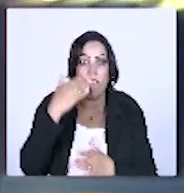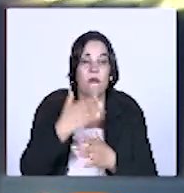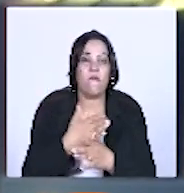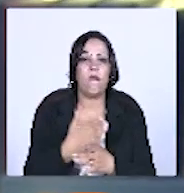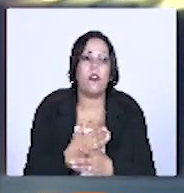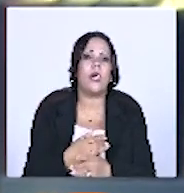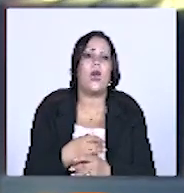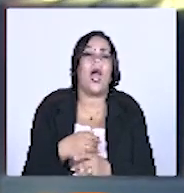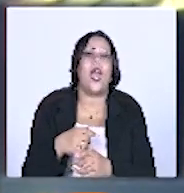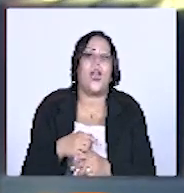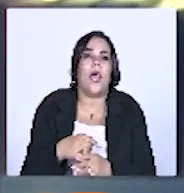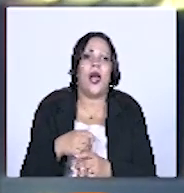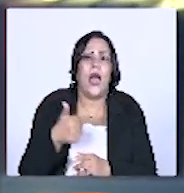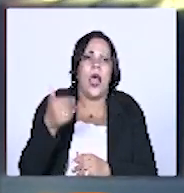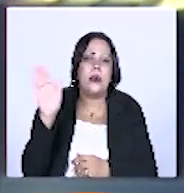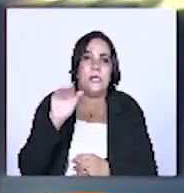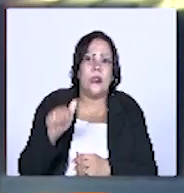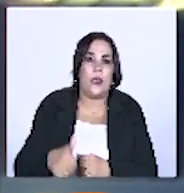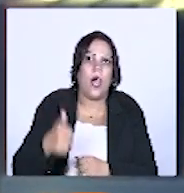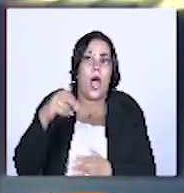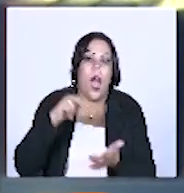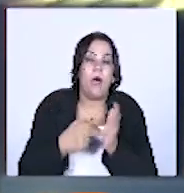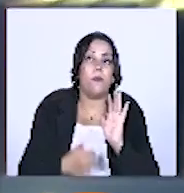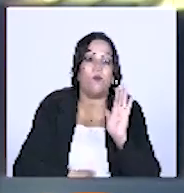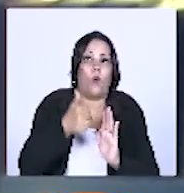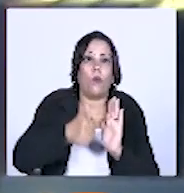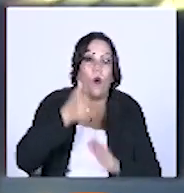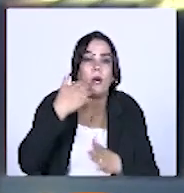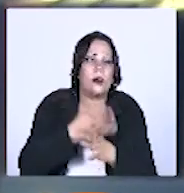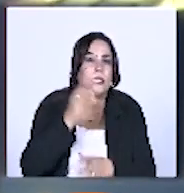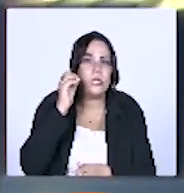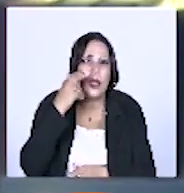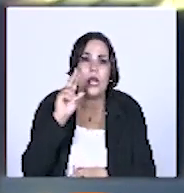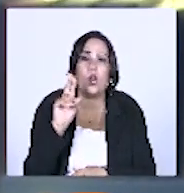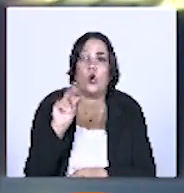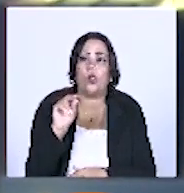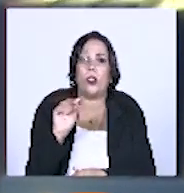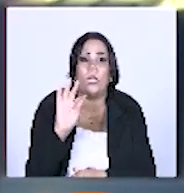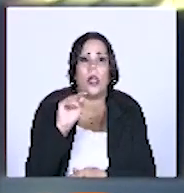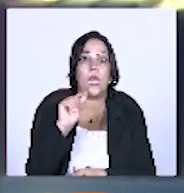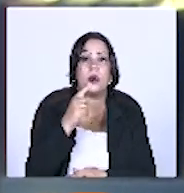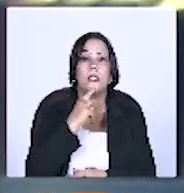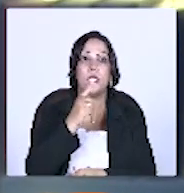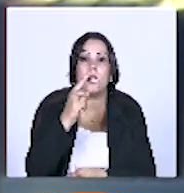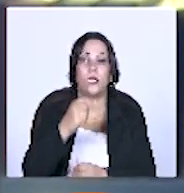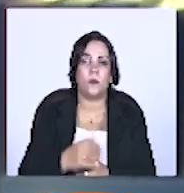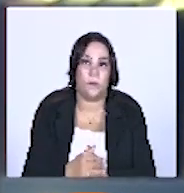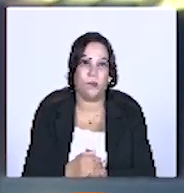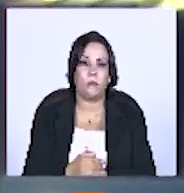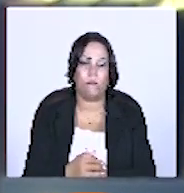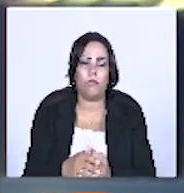الاسيويه ازاي ان هي حققت النجاحات دي في 20 و30 سنه